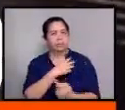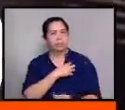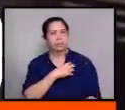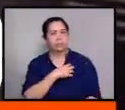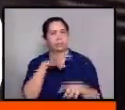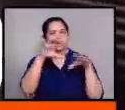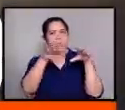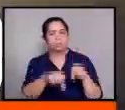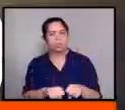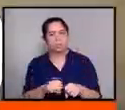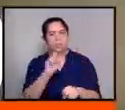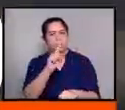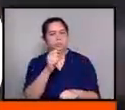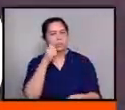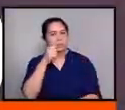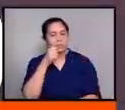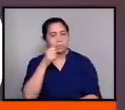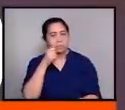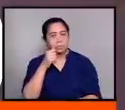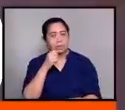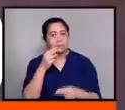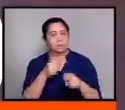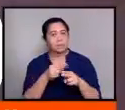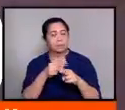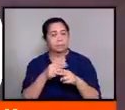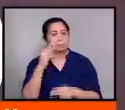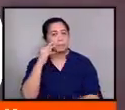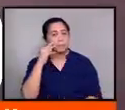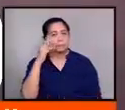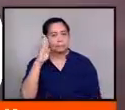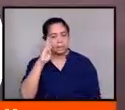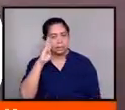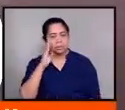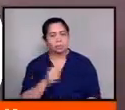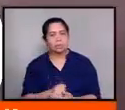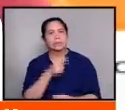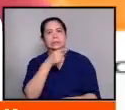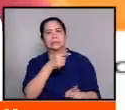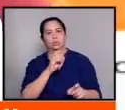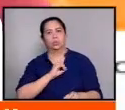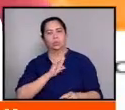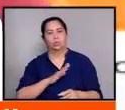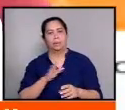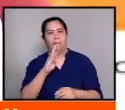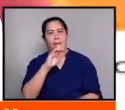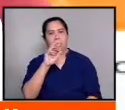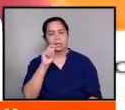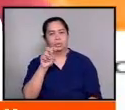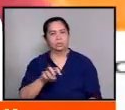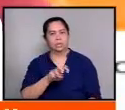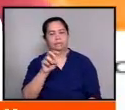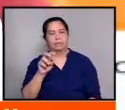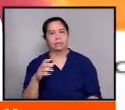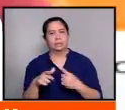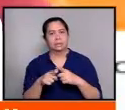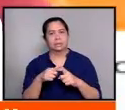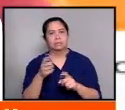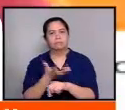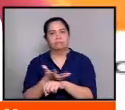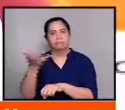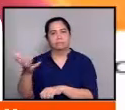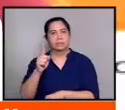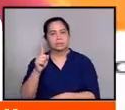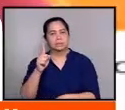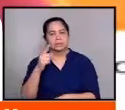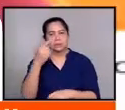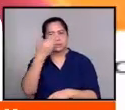para arestuhin ang isa sa mga babae na kinilalang si Mildred Barreto. Siya ang may-ari ng Barreto Travel and Tours na nanloko raw sa